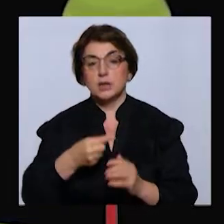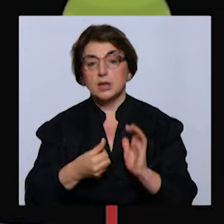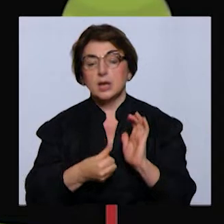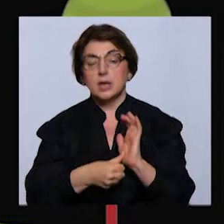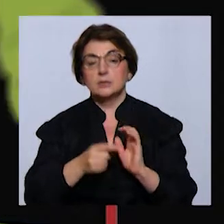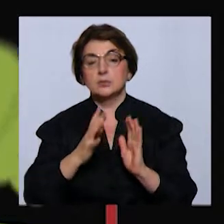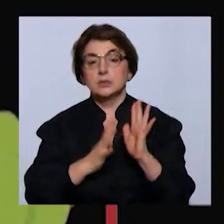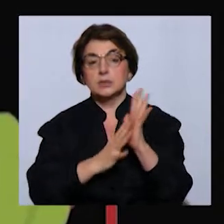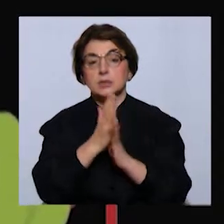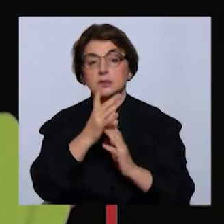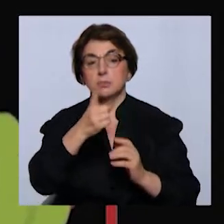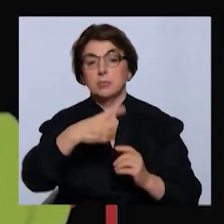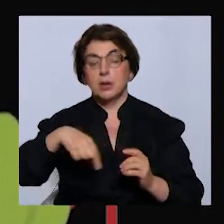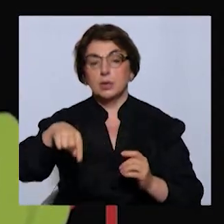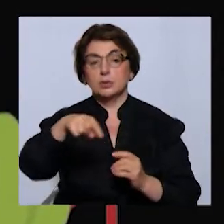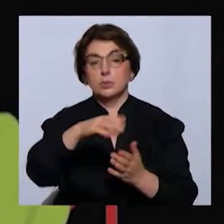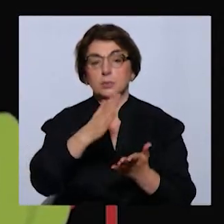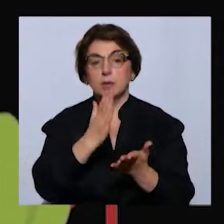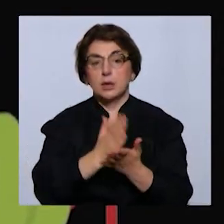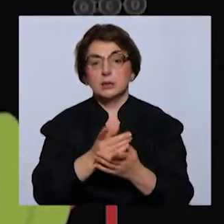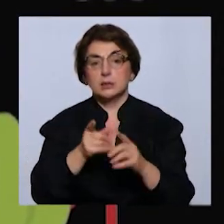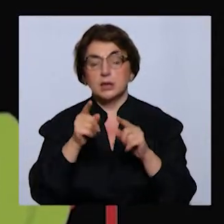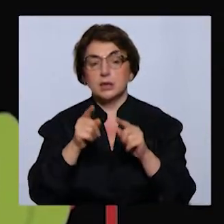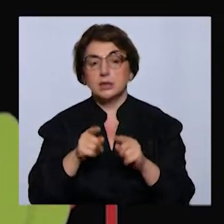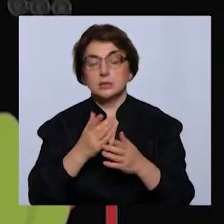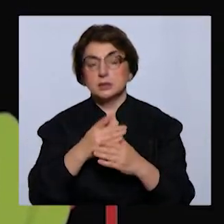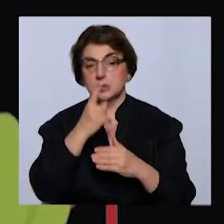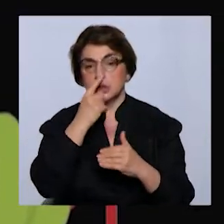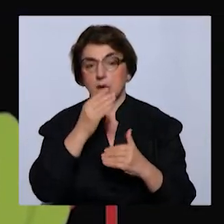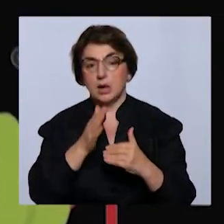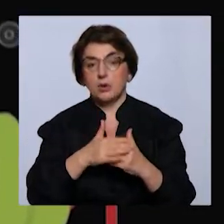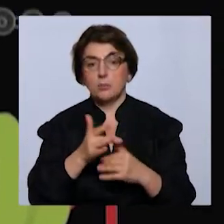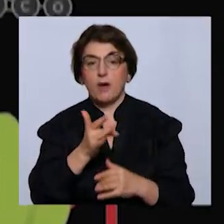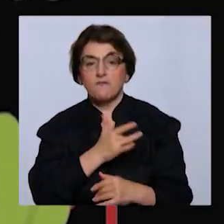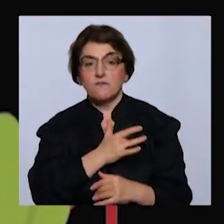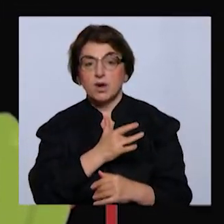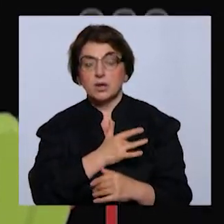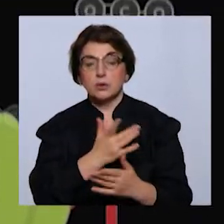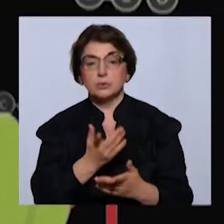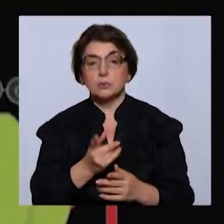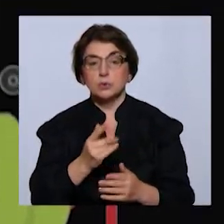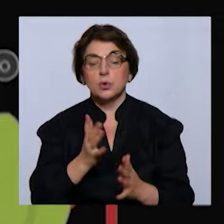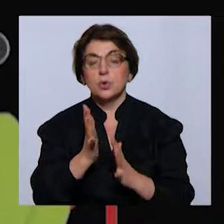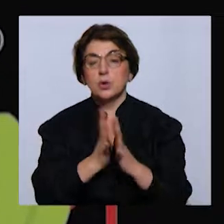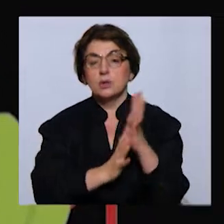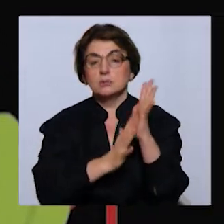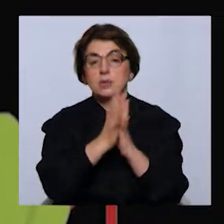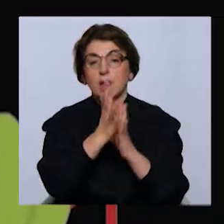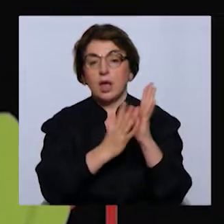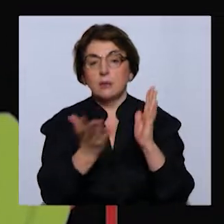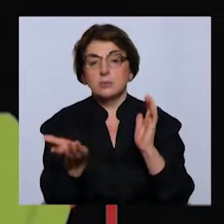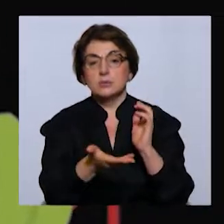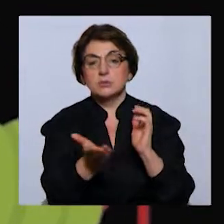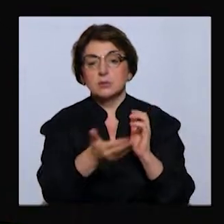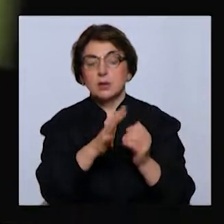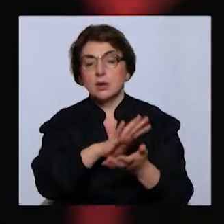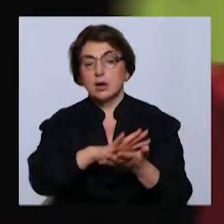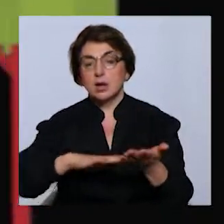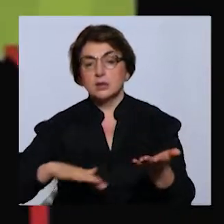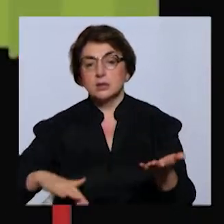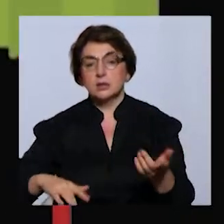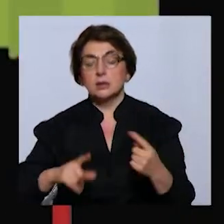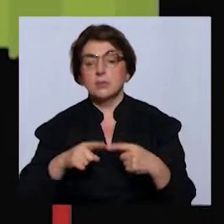ტყის ფართობია და ეს დაახლოებით ვარაუდობენ, რომ თუ ტყეების ჩეხვა ასე უმოწყალოდ